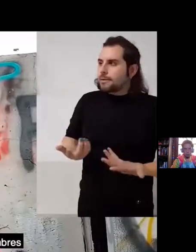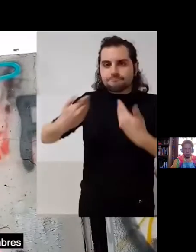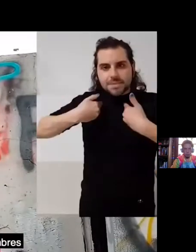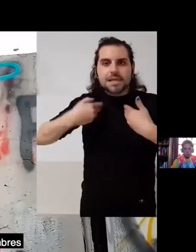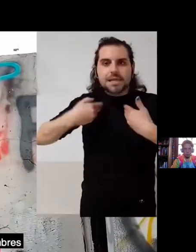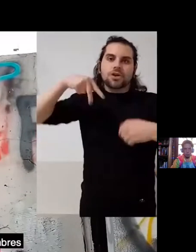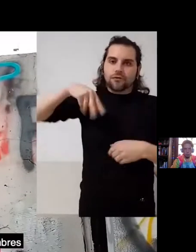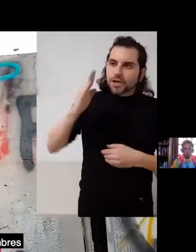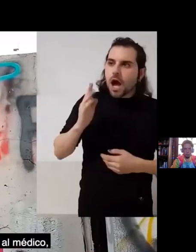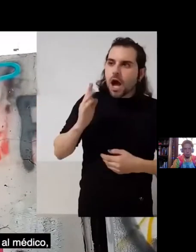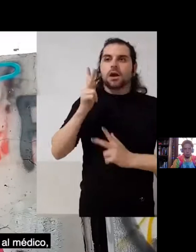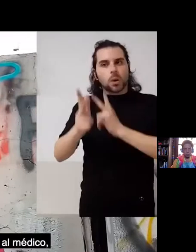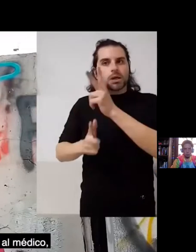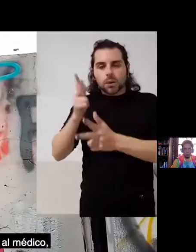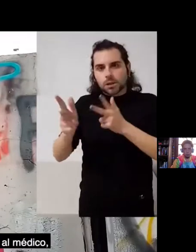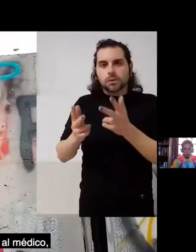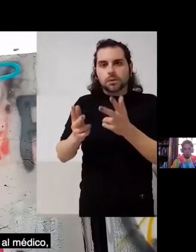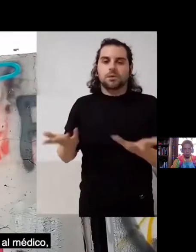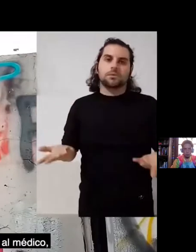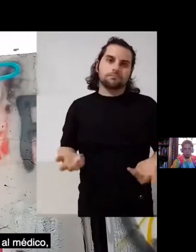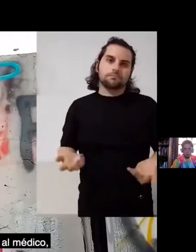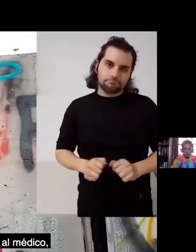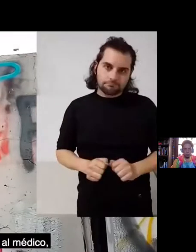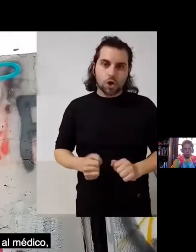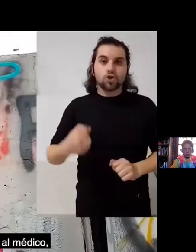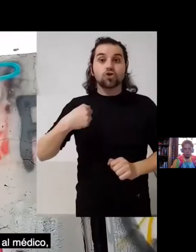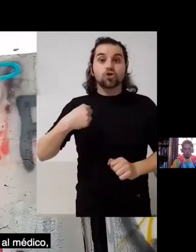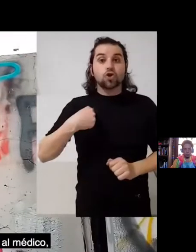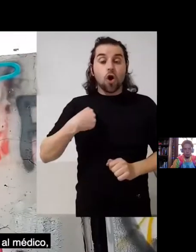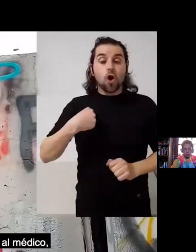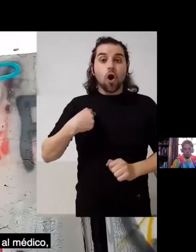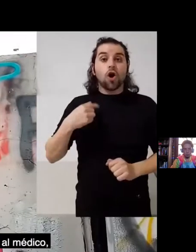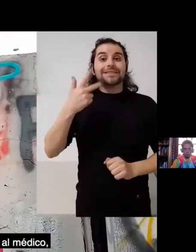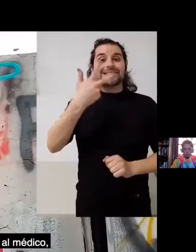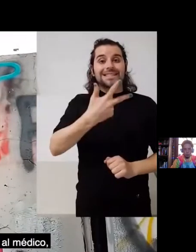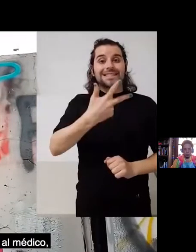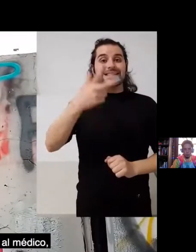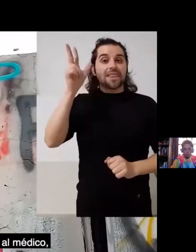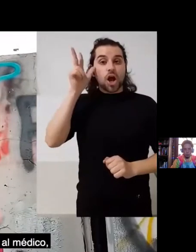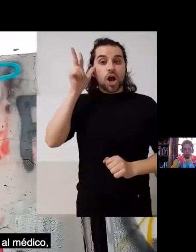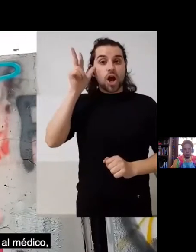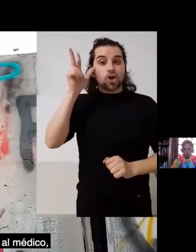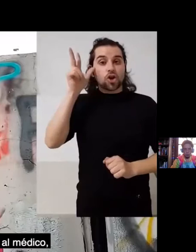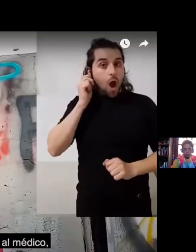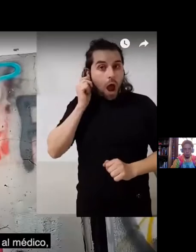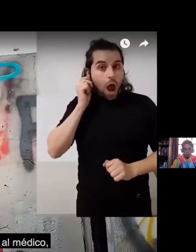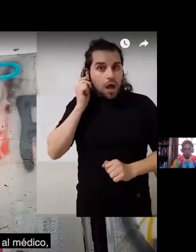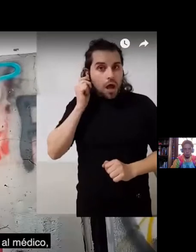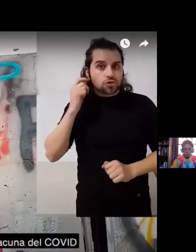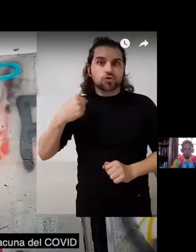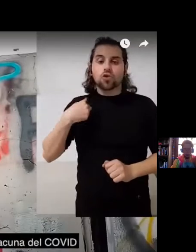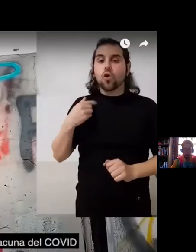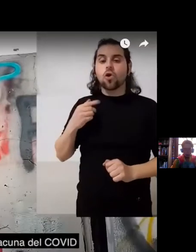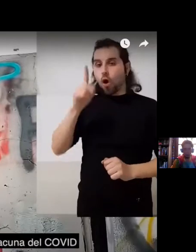professionnel d'assumer et accepter mes prénoms. Alors, ça fait, j'ai 38